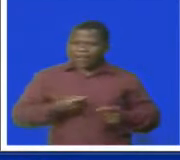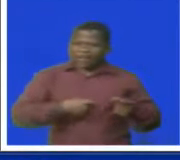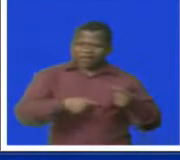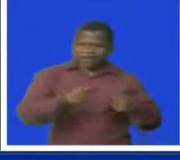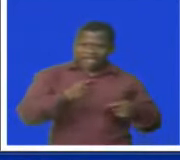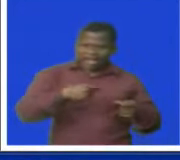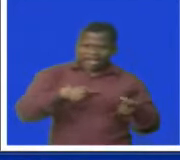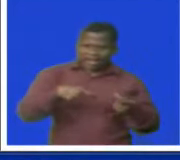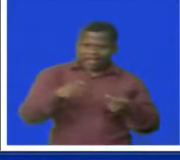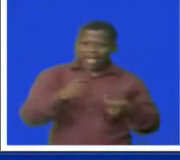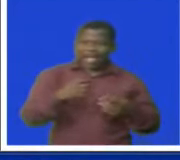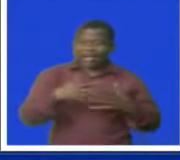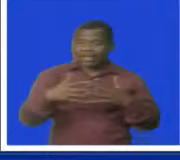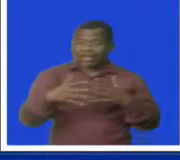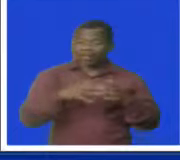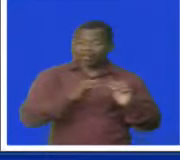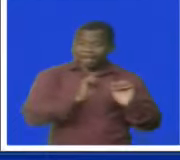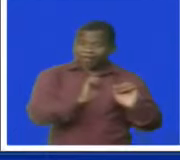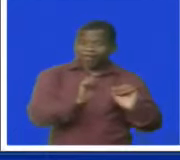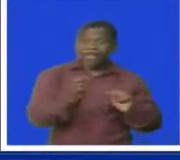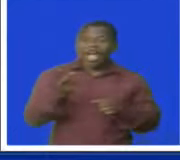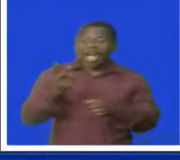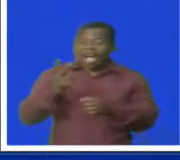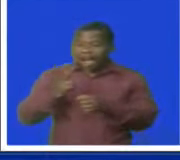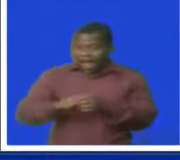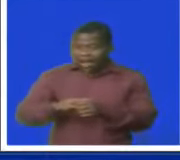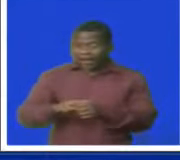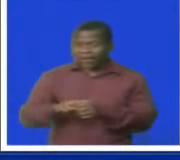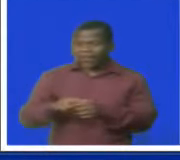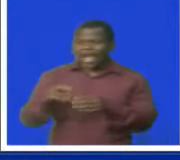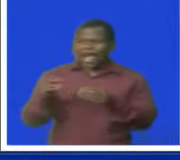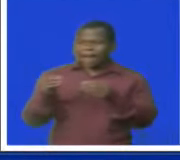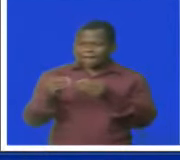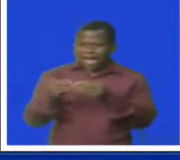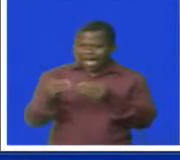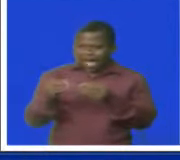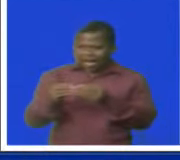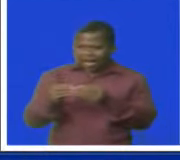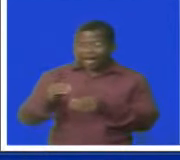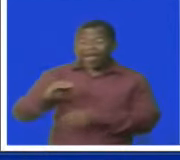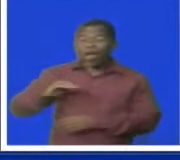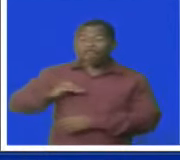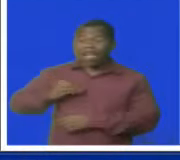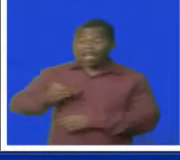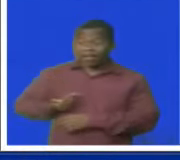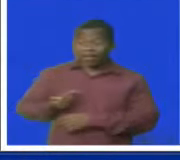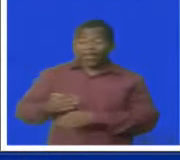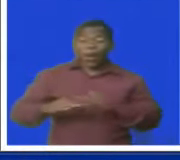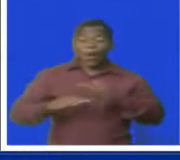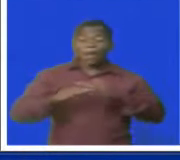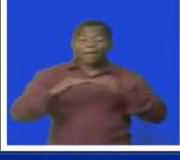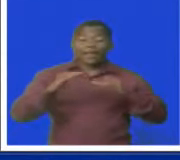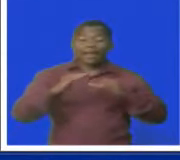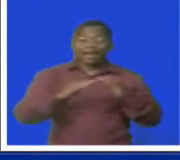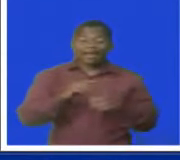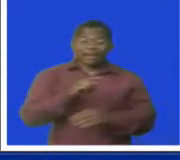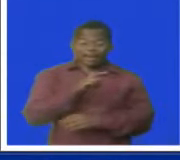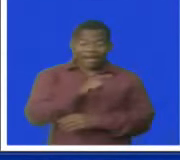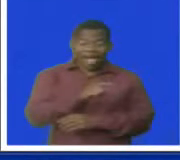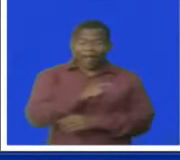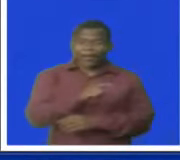bhange lalabo make sitawugcina silakha khona, ngoba sifuna ukuthi konke lokwalabo make labatakudinga kuze ukuthi